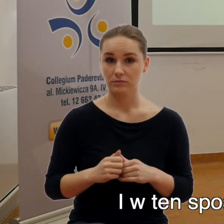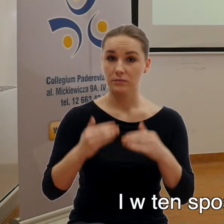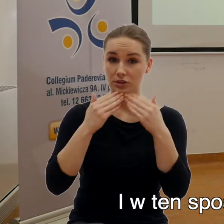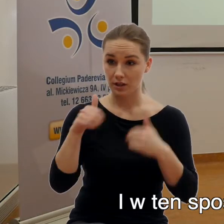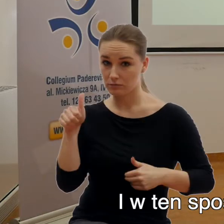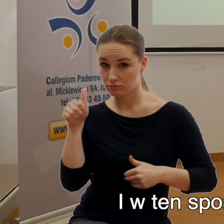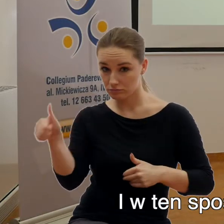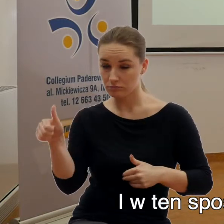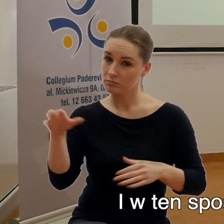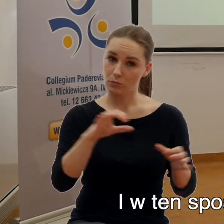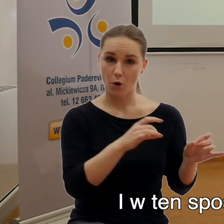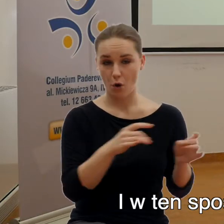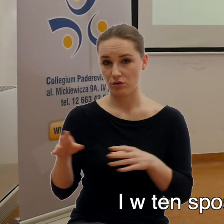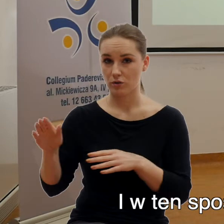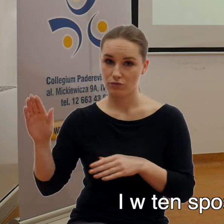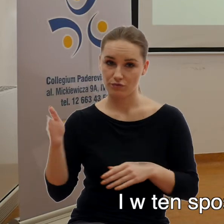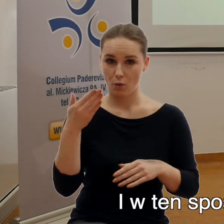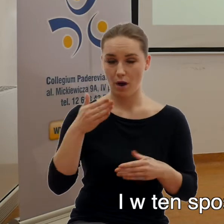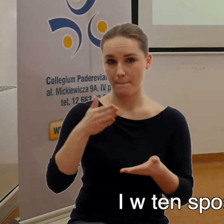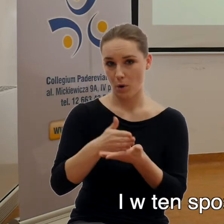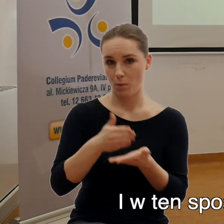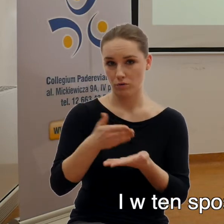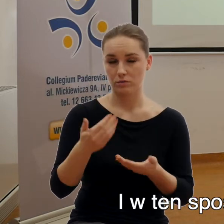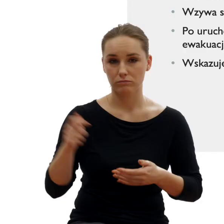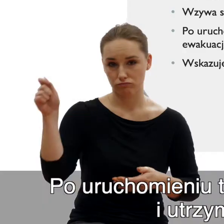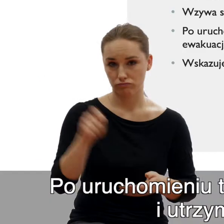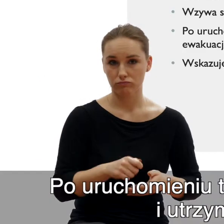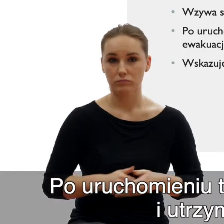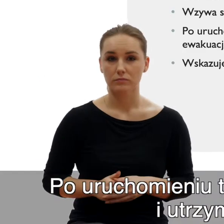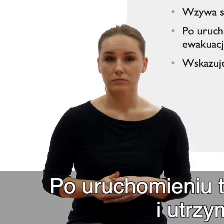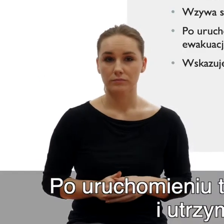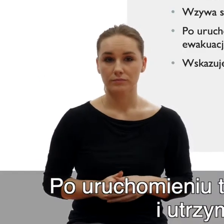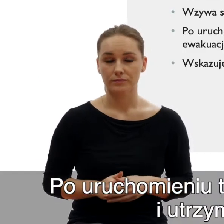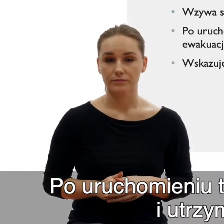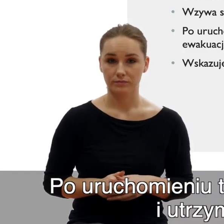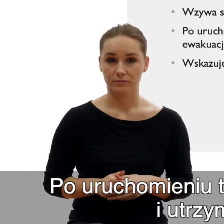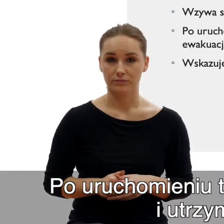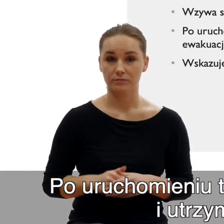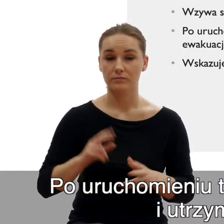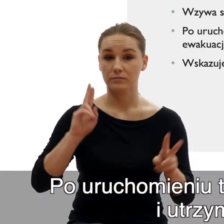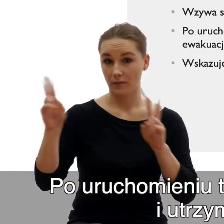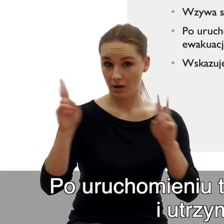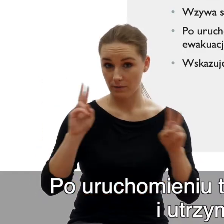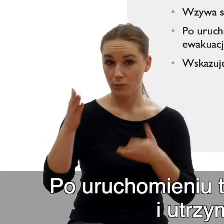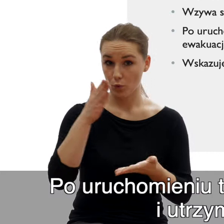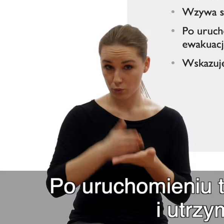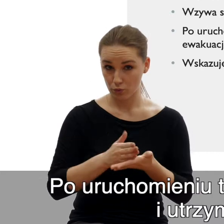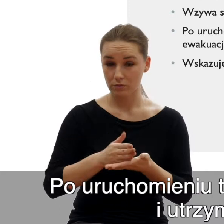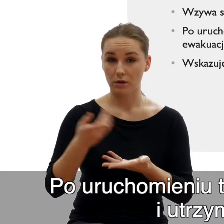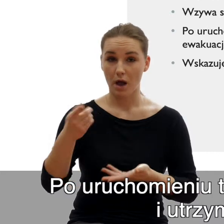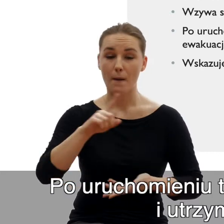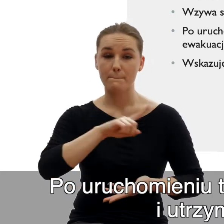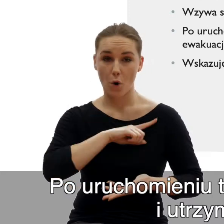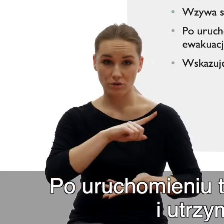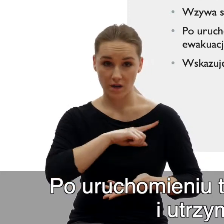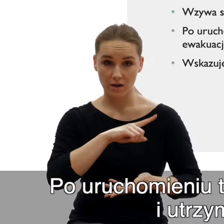przywoła on pomoc ze strony służb. Po uruchomieniu takiej sygnalizacji portier